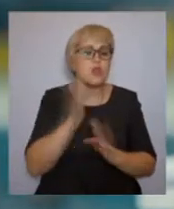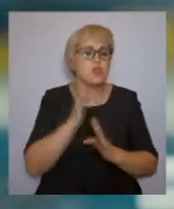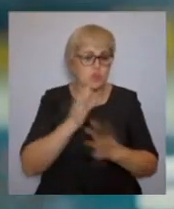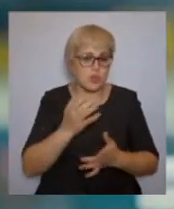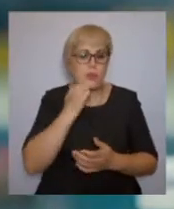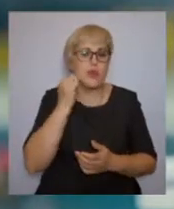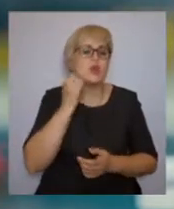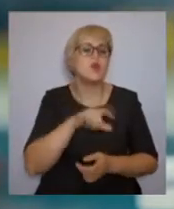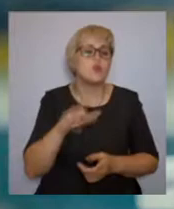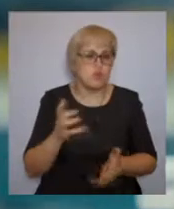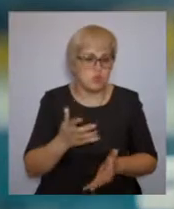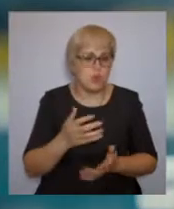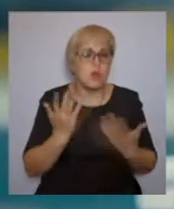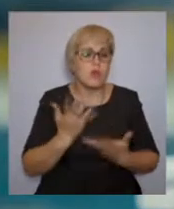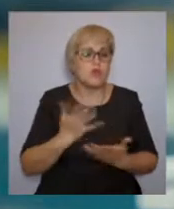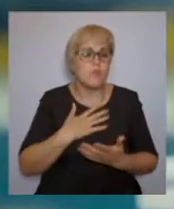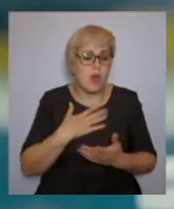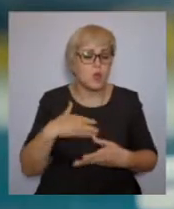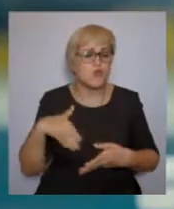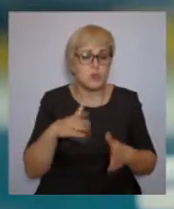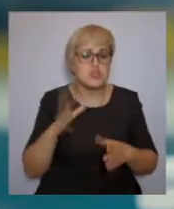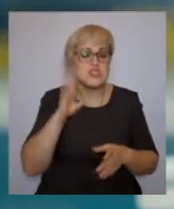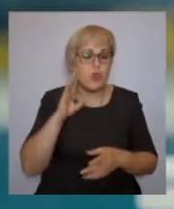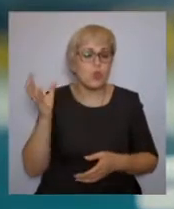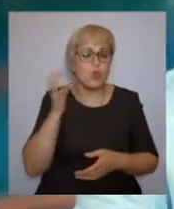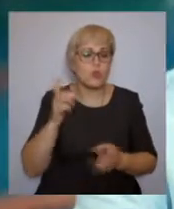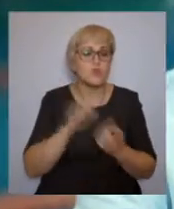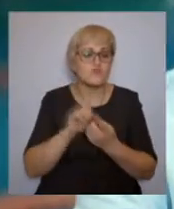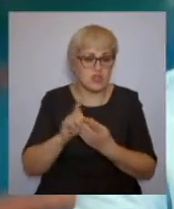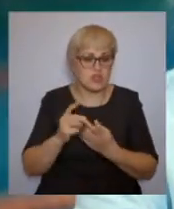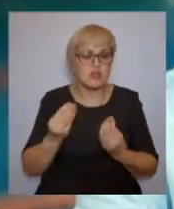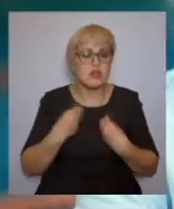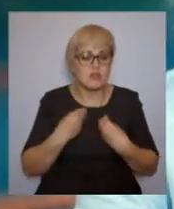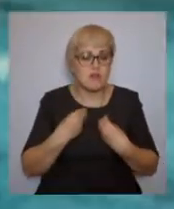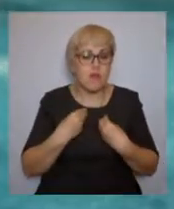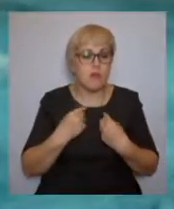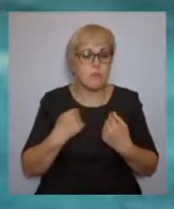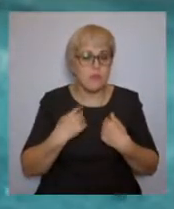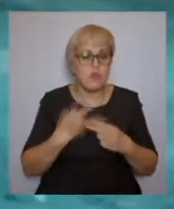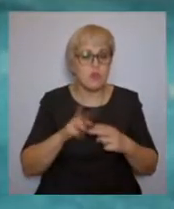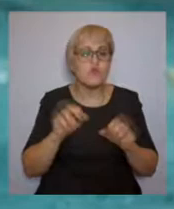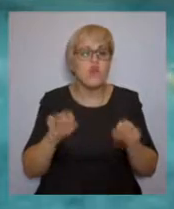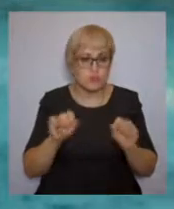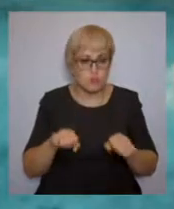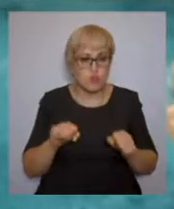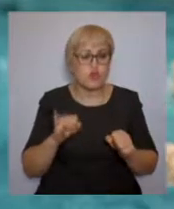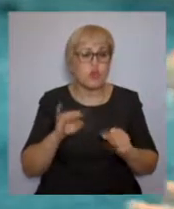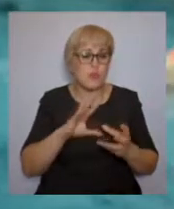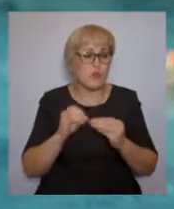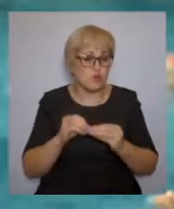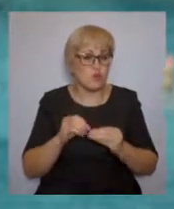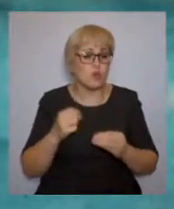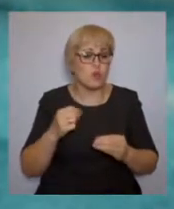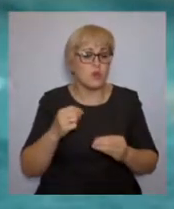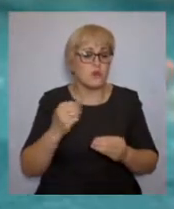который на моем пути уже водном поло встретились и долины это возможно и по итогу приходишь команду где рядом с тобой